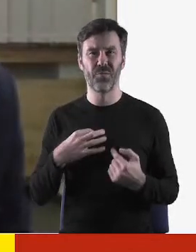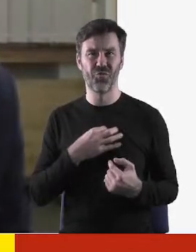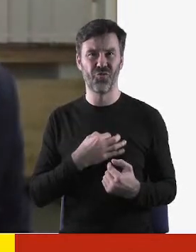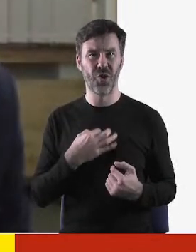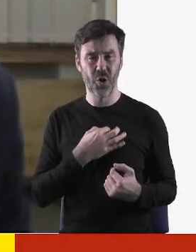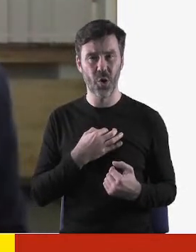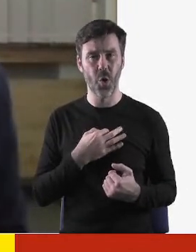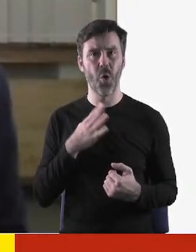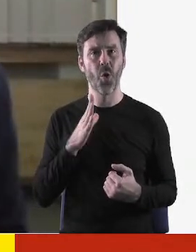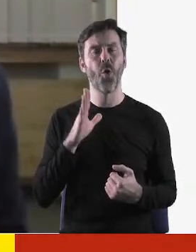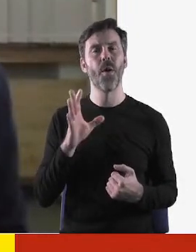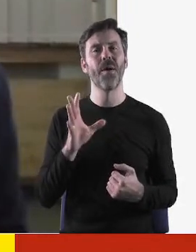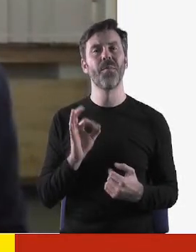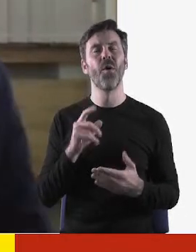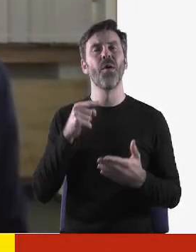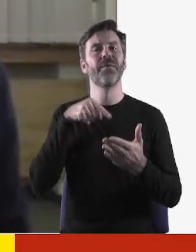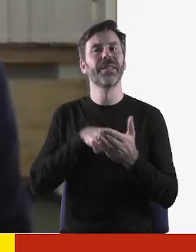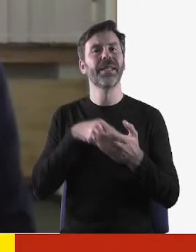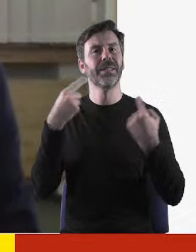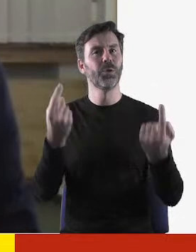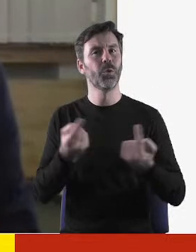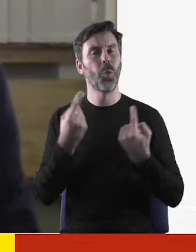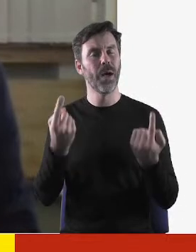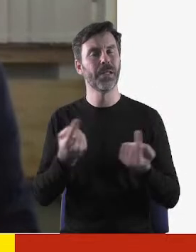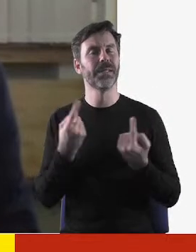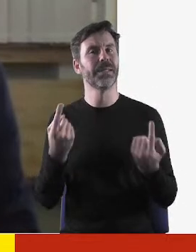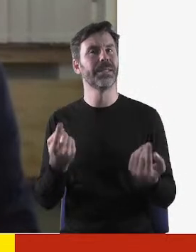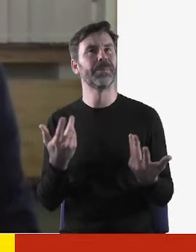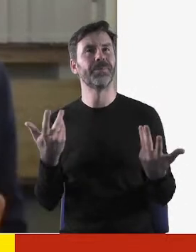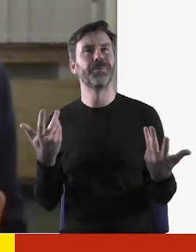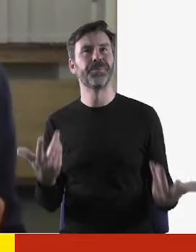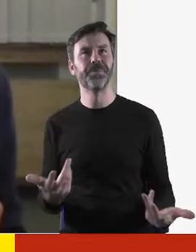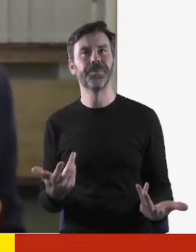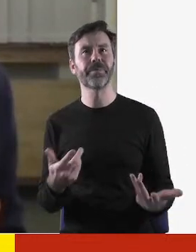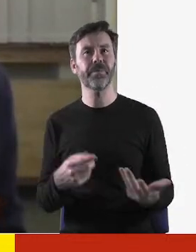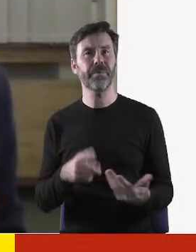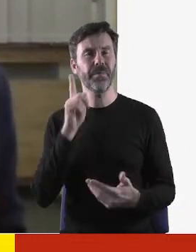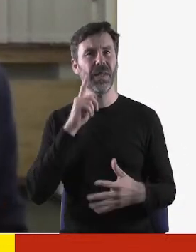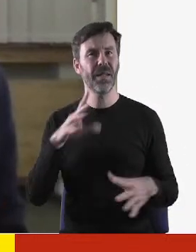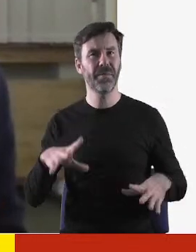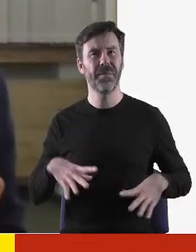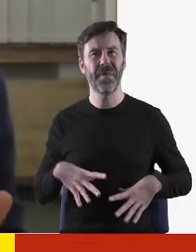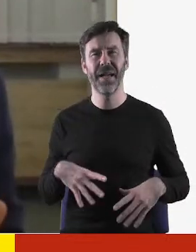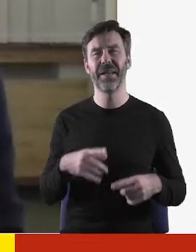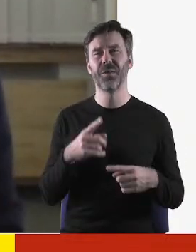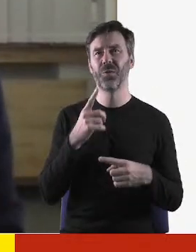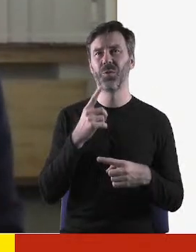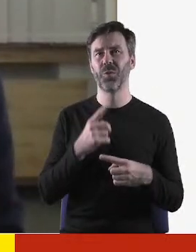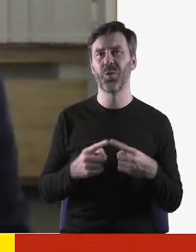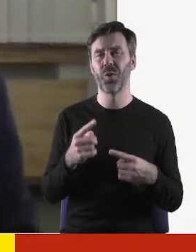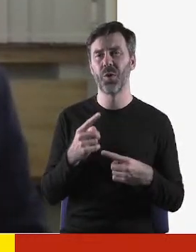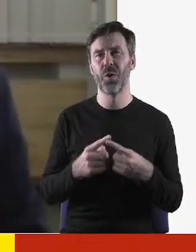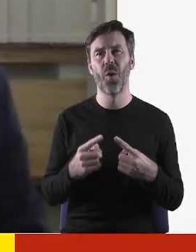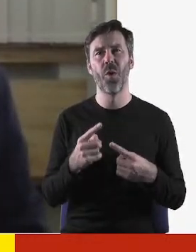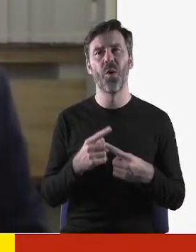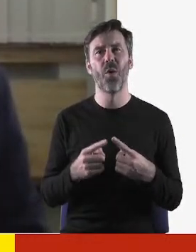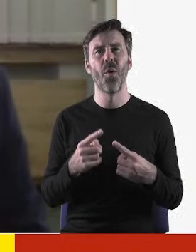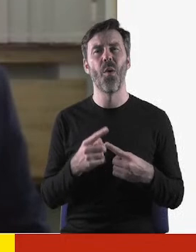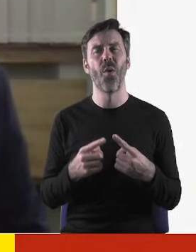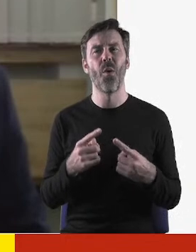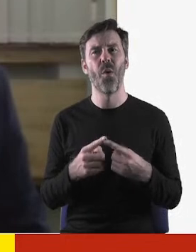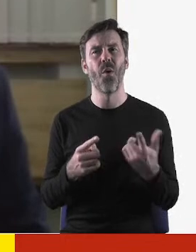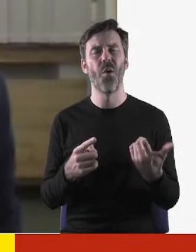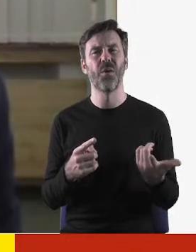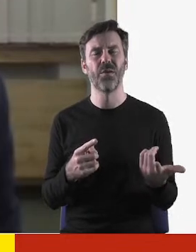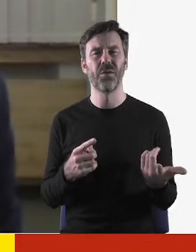przypadku, w tej sytuacji dopuścił się pan pośrednio w sposób